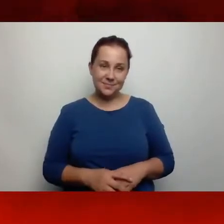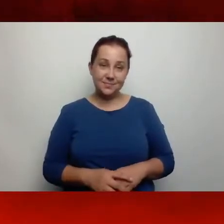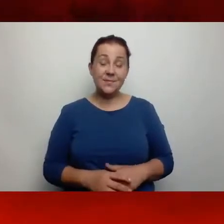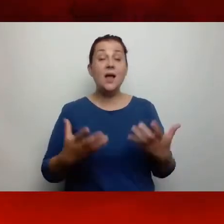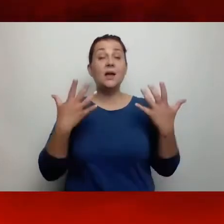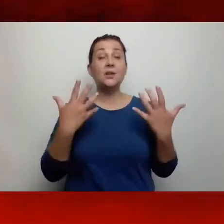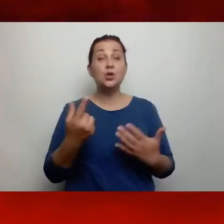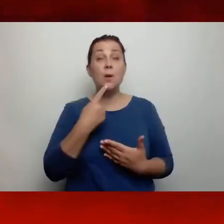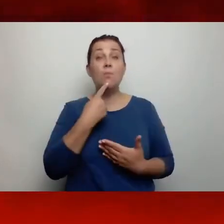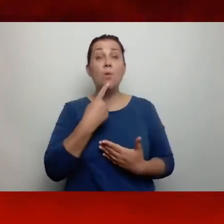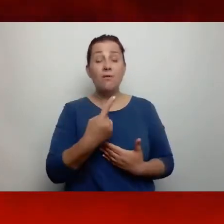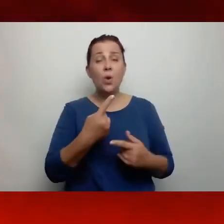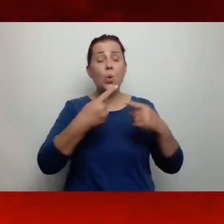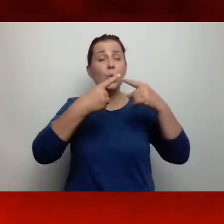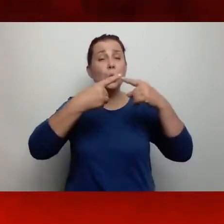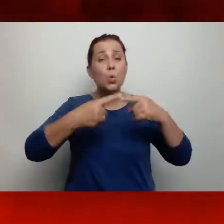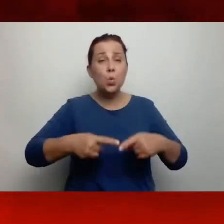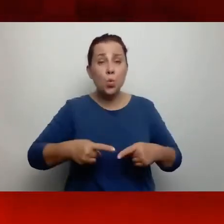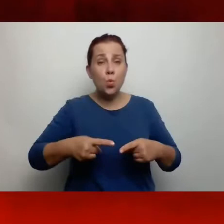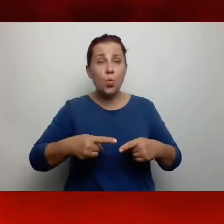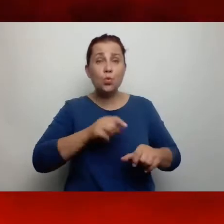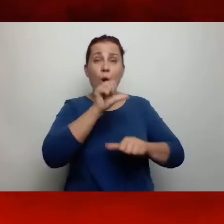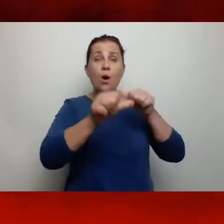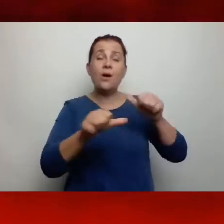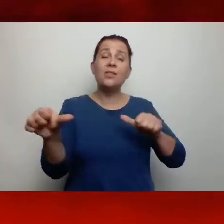Chciałem powiedzieć krótko o roku